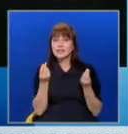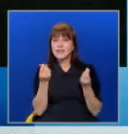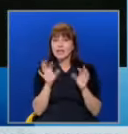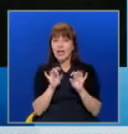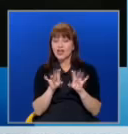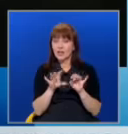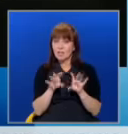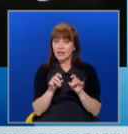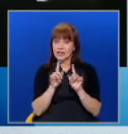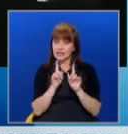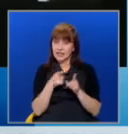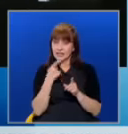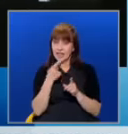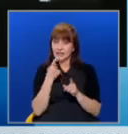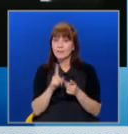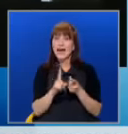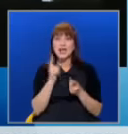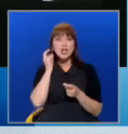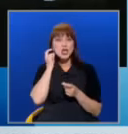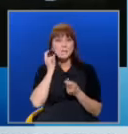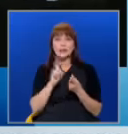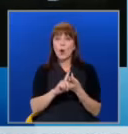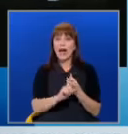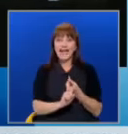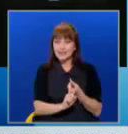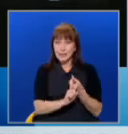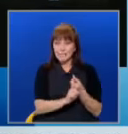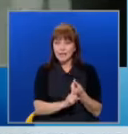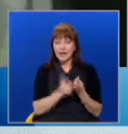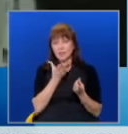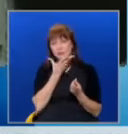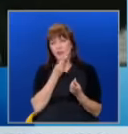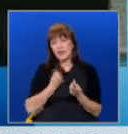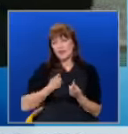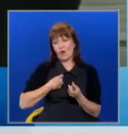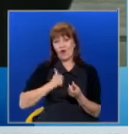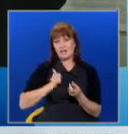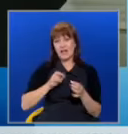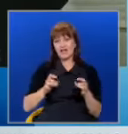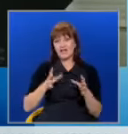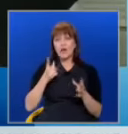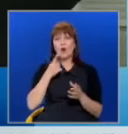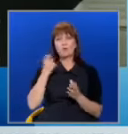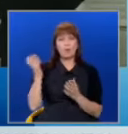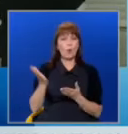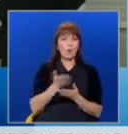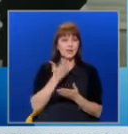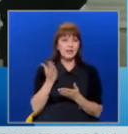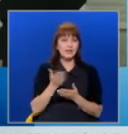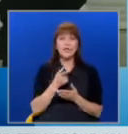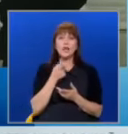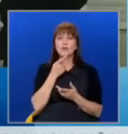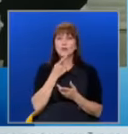информация. Тук трябва да споменем, че името на Красимир Каменов е известно в криминалните среди от години, но то